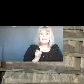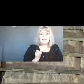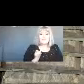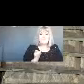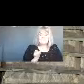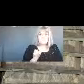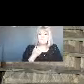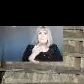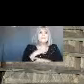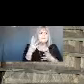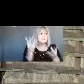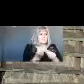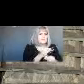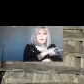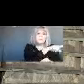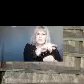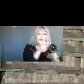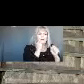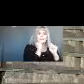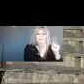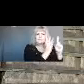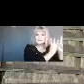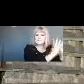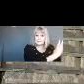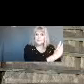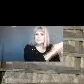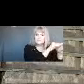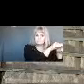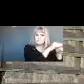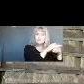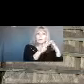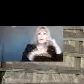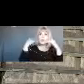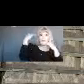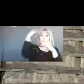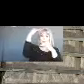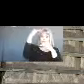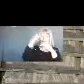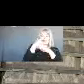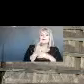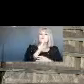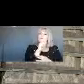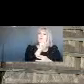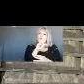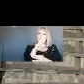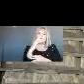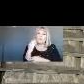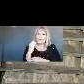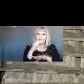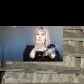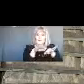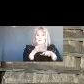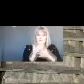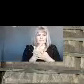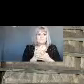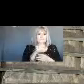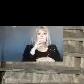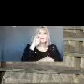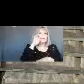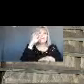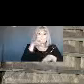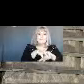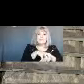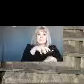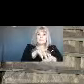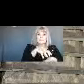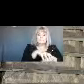waar hulle gewoonlik gebly het, gebid en gewag. Hulle was saam met ander disippels daar en hulle was omtrent 120 mense. Nou in